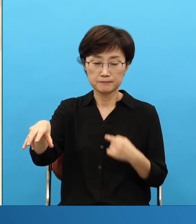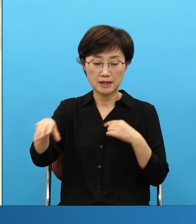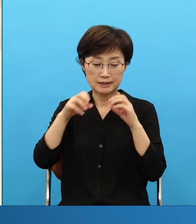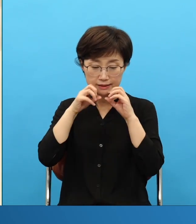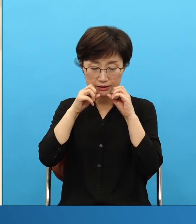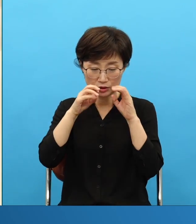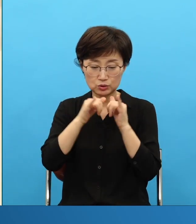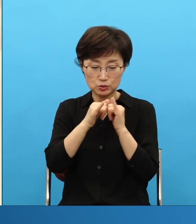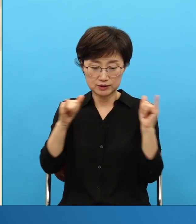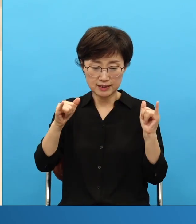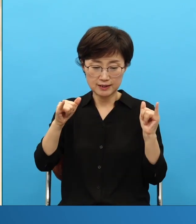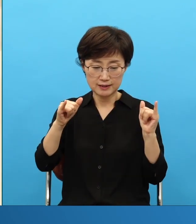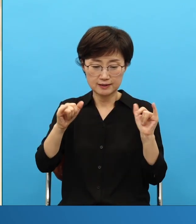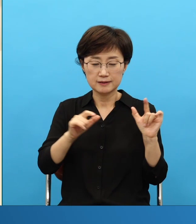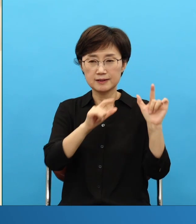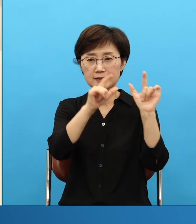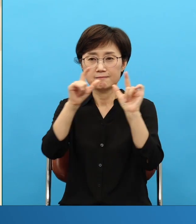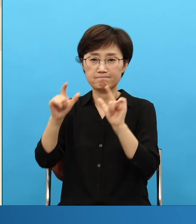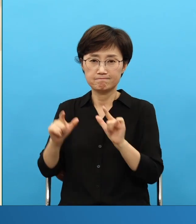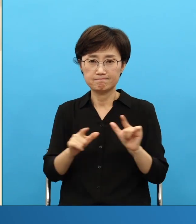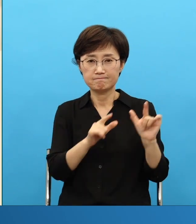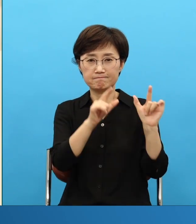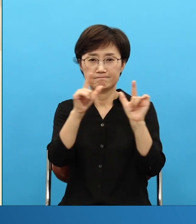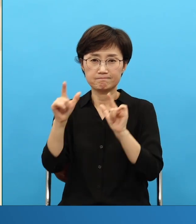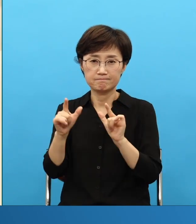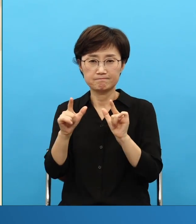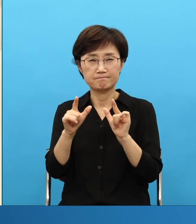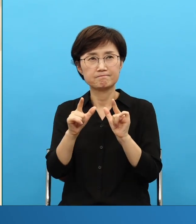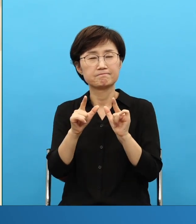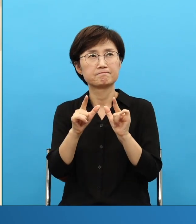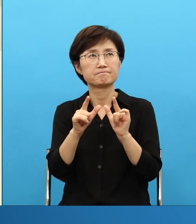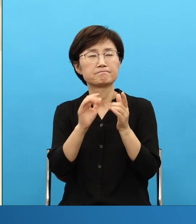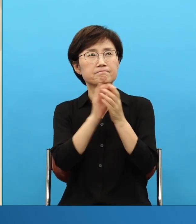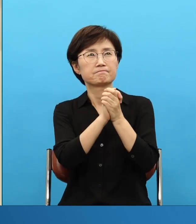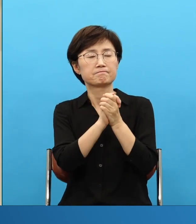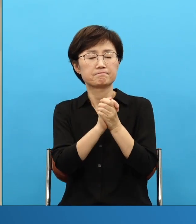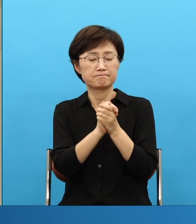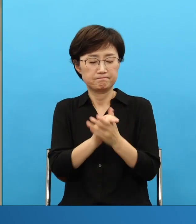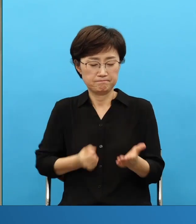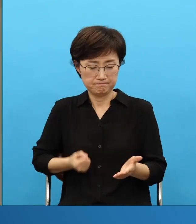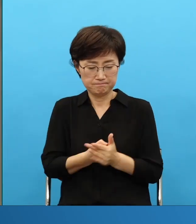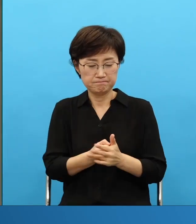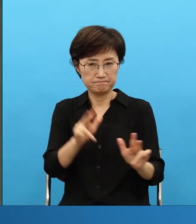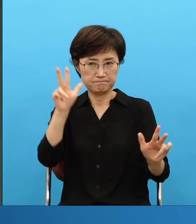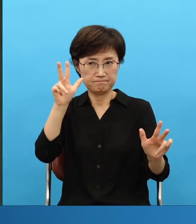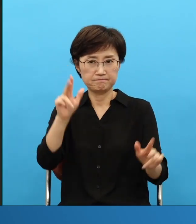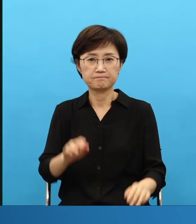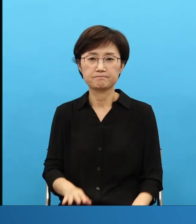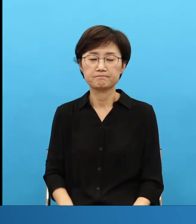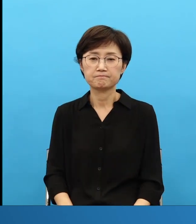전도자로 서기를 하나님 앞에 결단하는 바입니다.